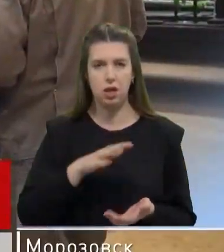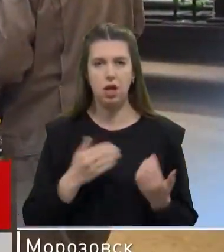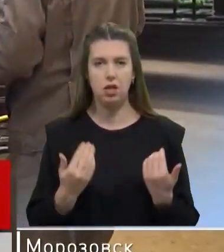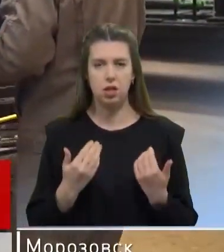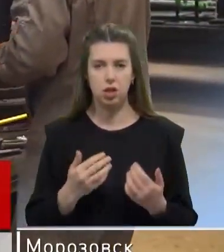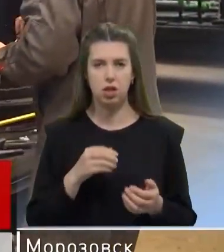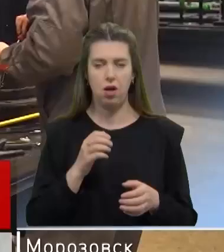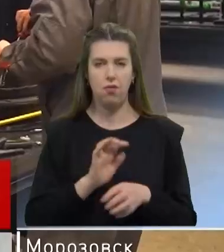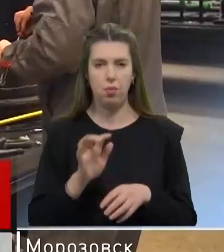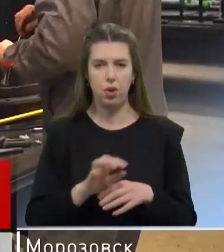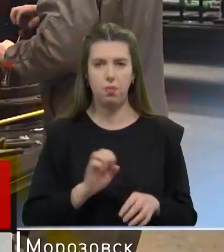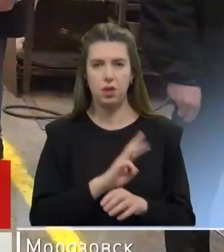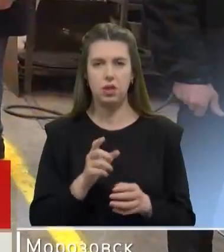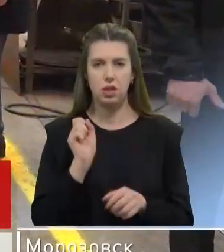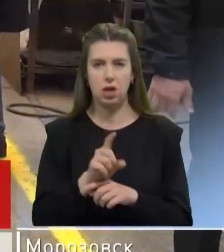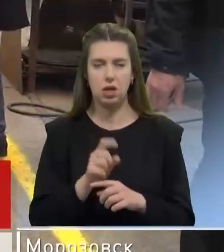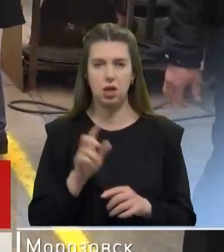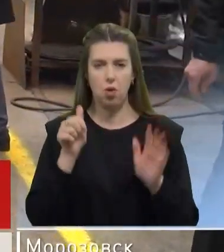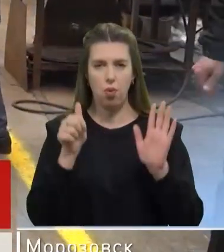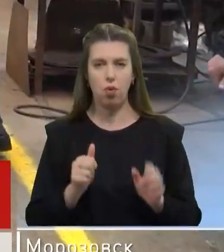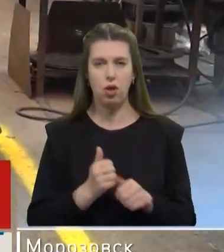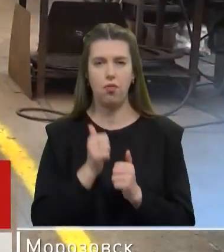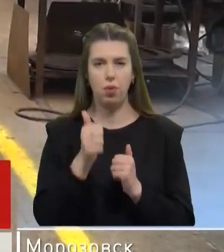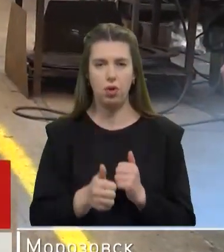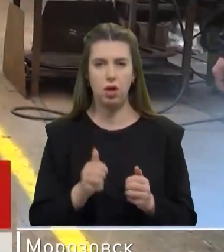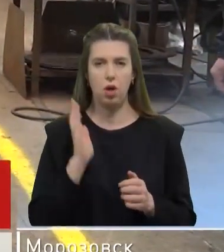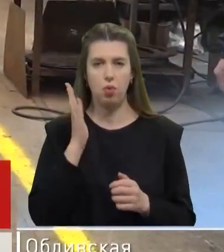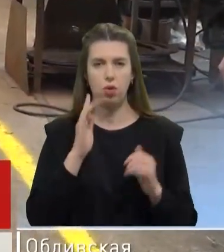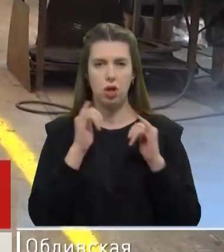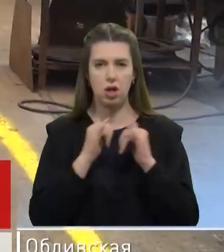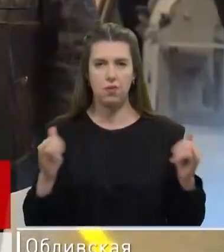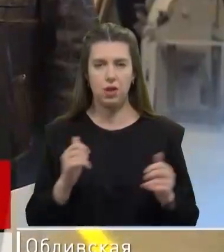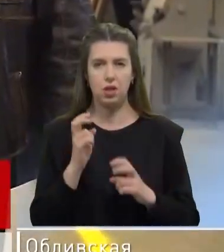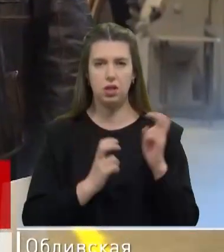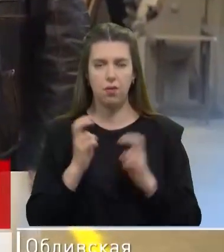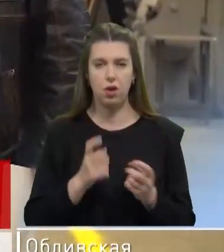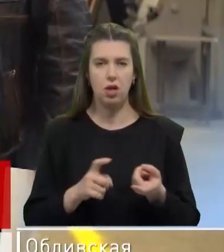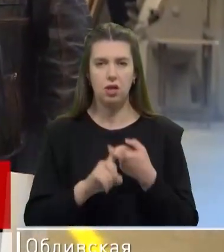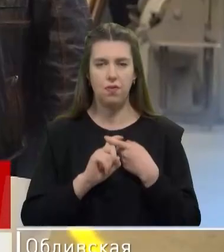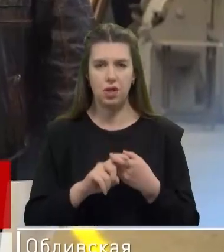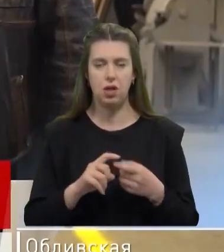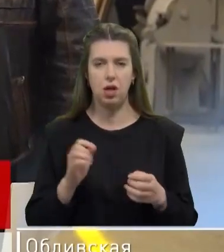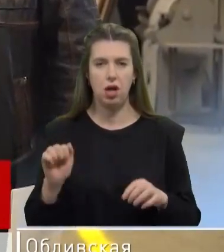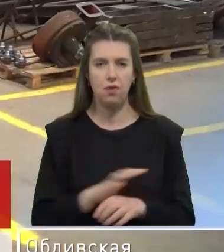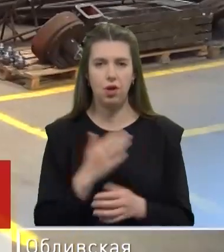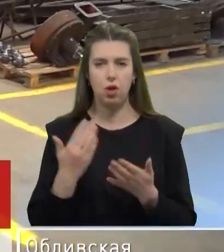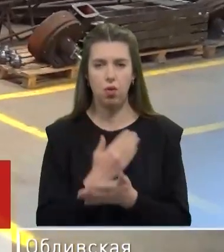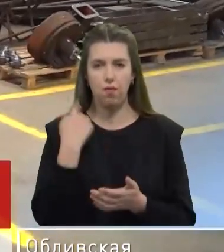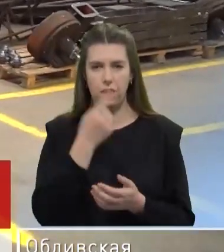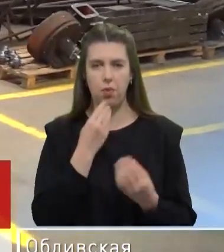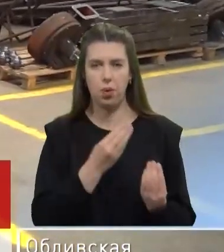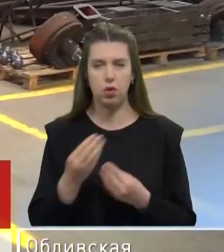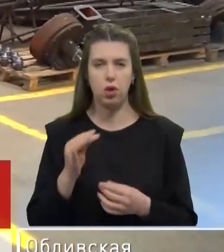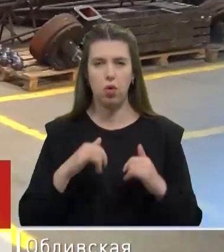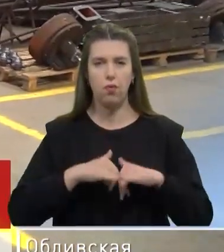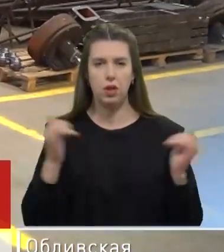Сейчас производитель обеспечен заказами на полгода вперед. Перспективы развития предприятия связаны с освоением новых видов продукции